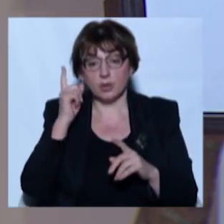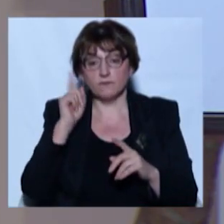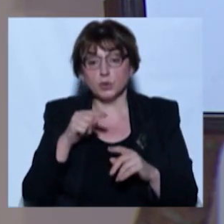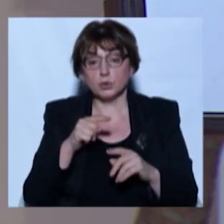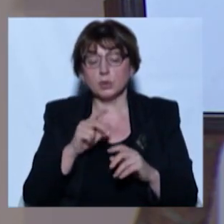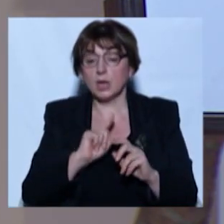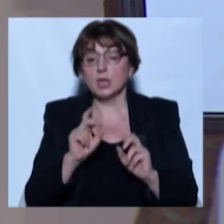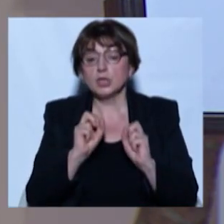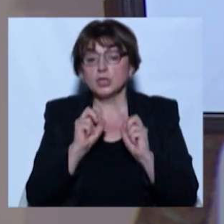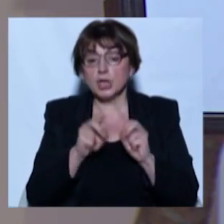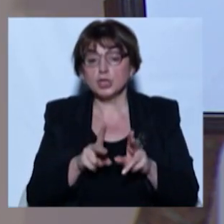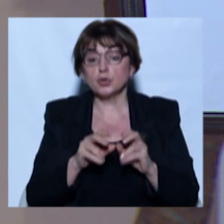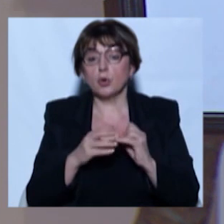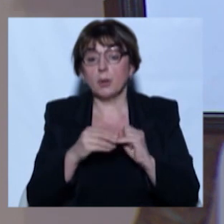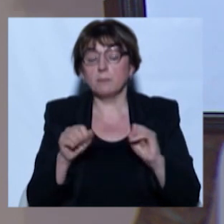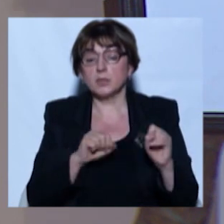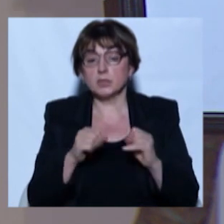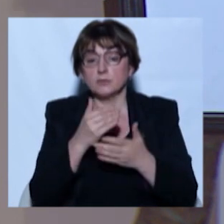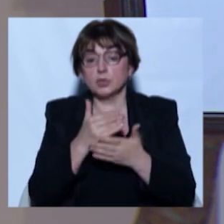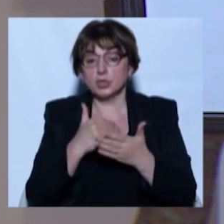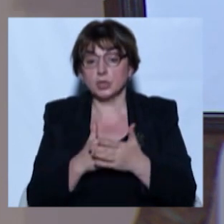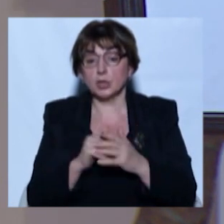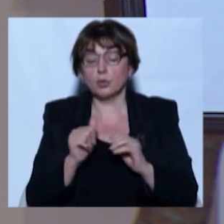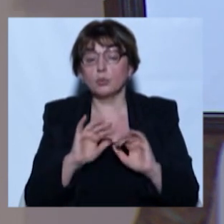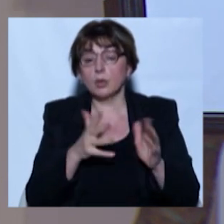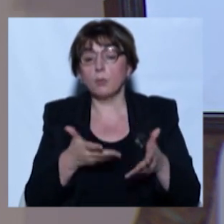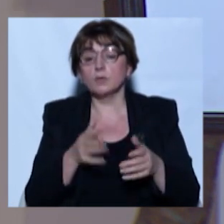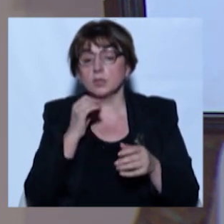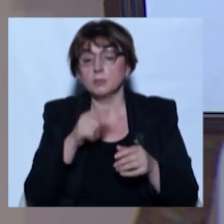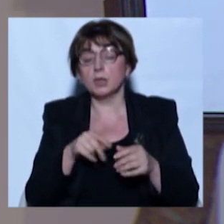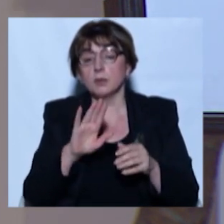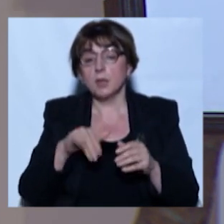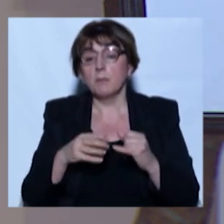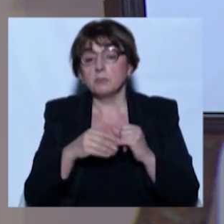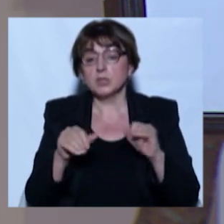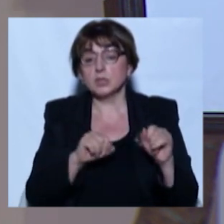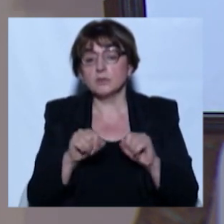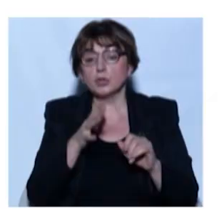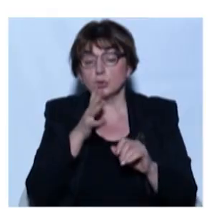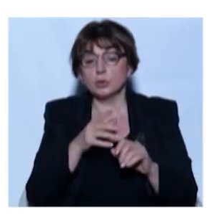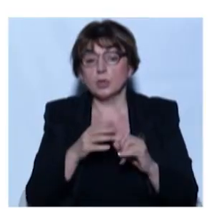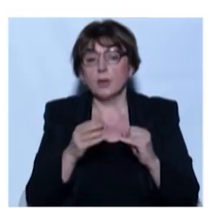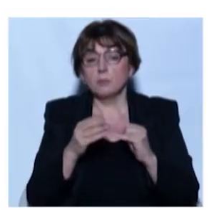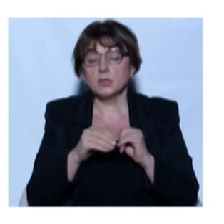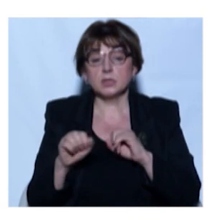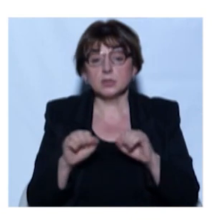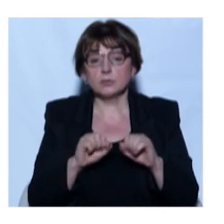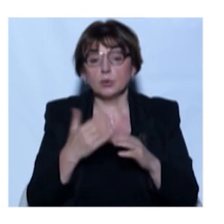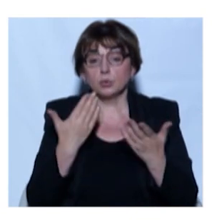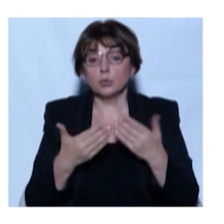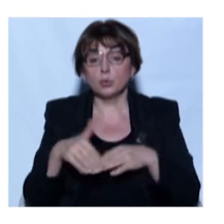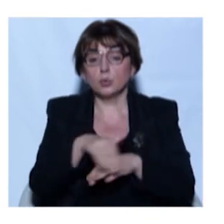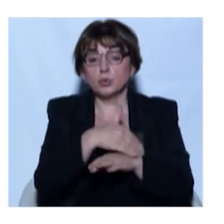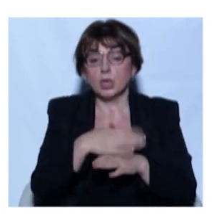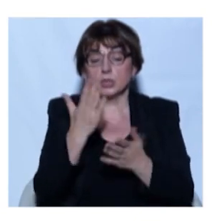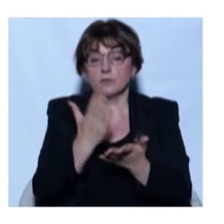რა საშიშროება მოაქვს მიწისძვრას და შემდეგ როგორ უნდა მოვიქცეთ ჩვენ ამ მიწისძვრის დროს. მიწისძვრამ თუ ქუჩაში